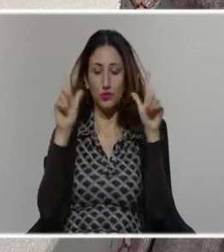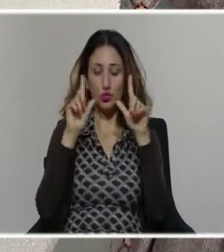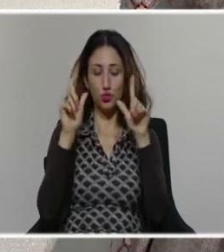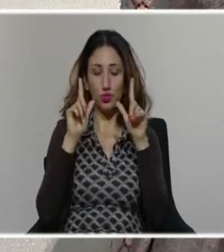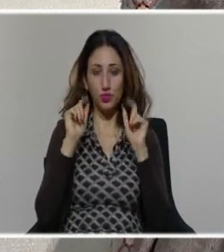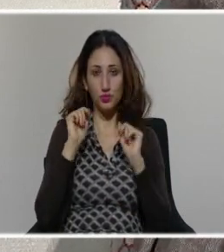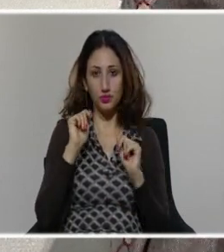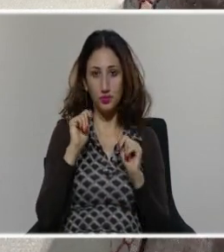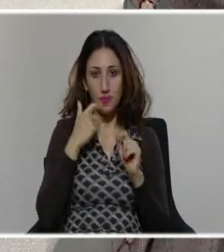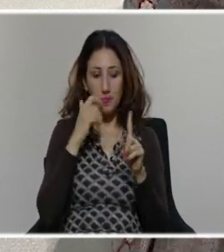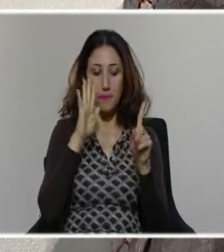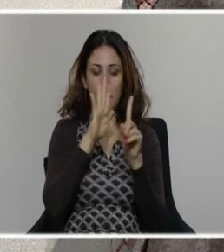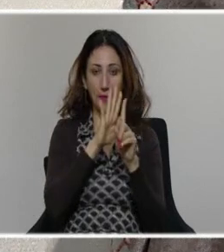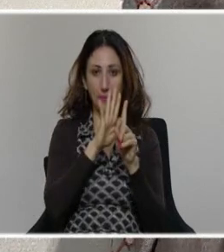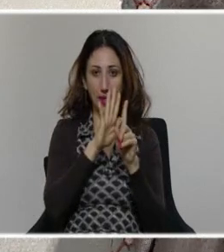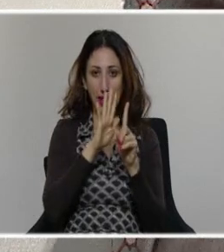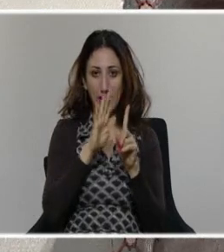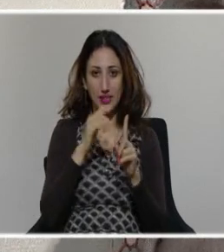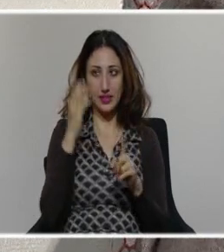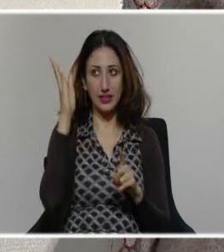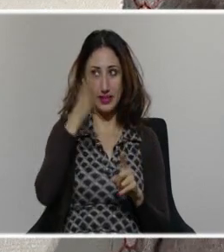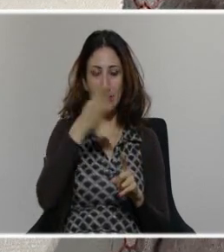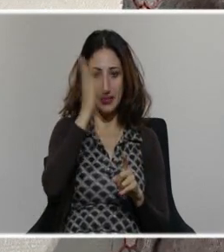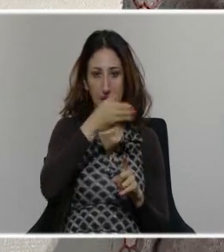الامام الطبري مسلسل تاريخي ديني.